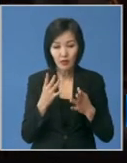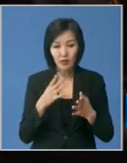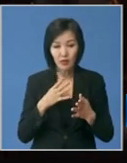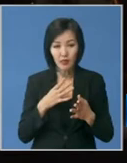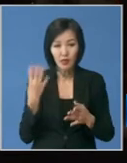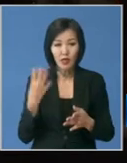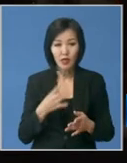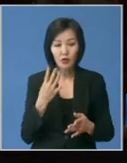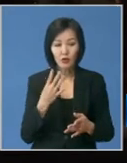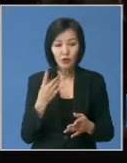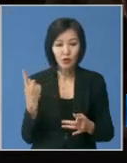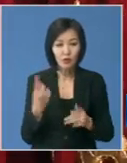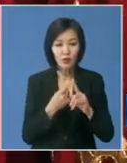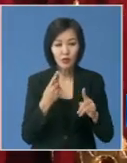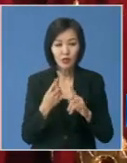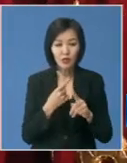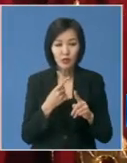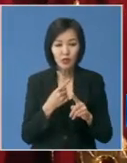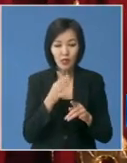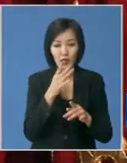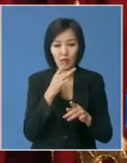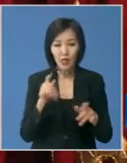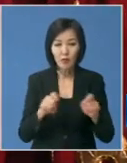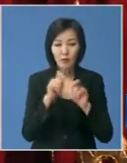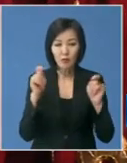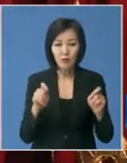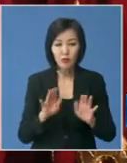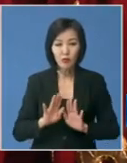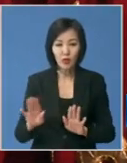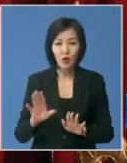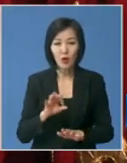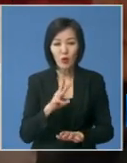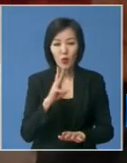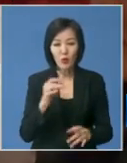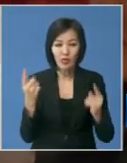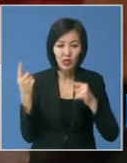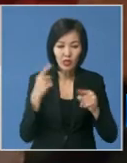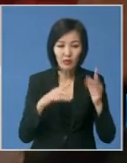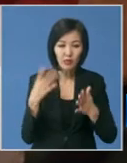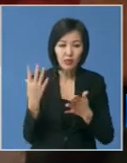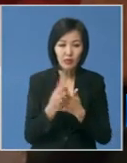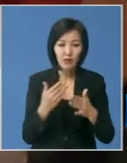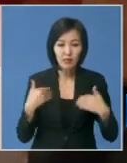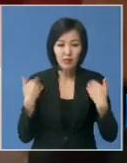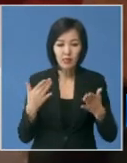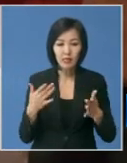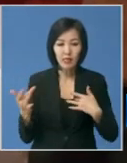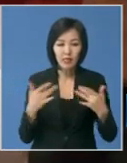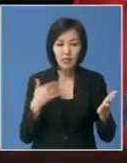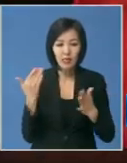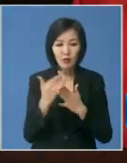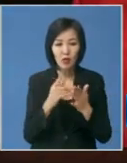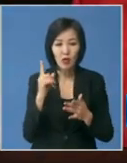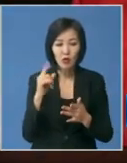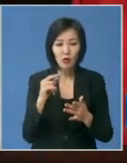43-ші маусымның алғашқы қойылымына облыс әкімінің орынбасары Жақсылық Омар келіп, өнер ұжымына шығармашылық табыс тіледі. Бүгінде театр репертуарында